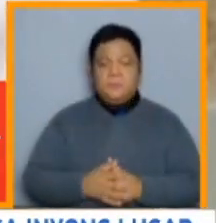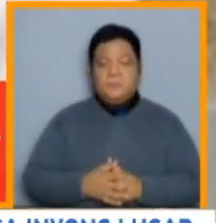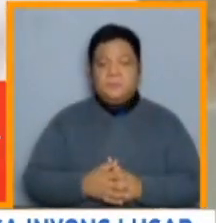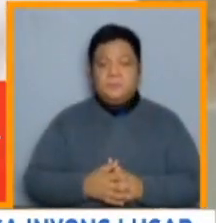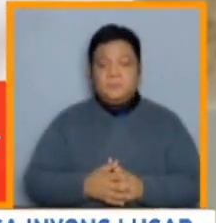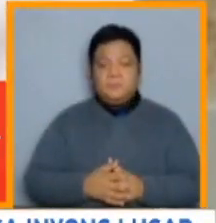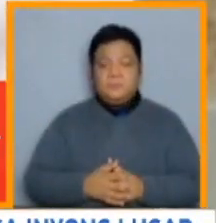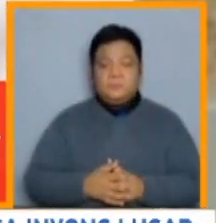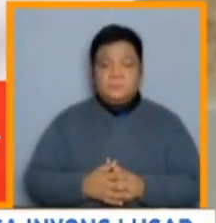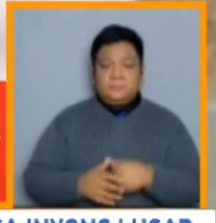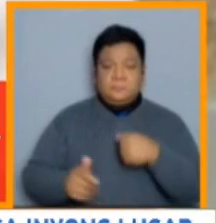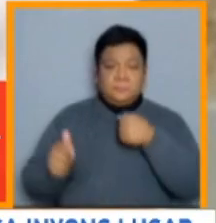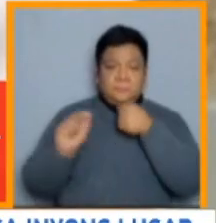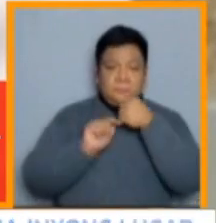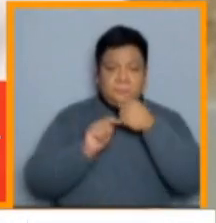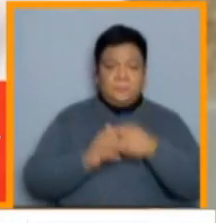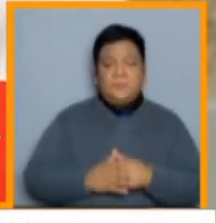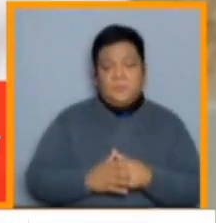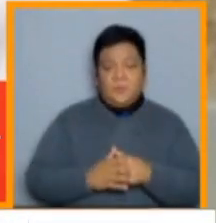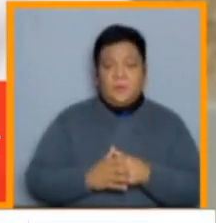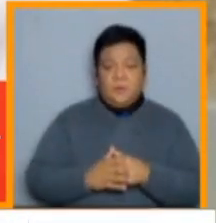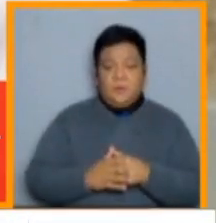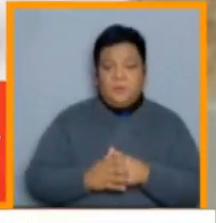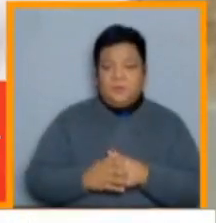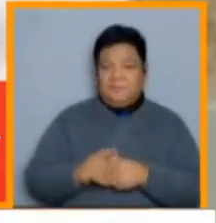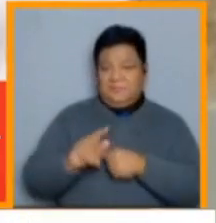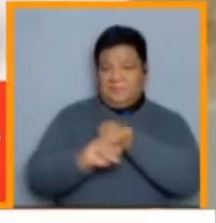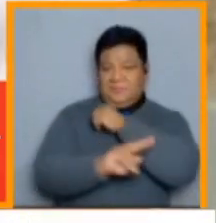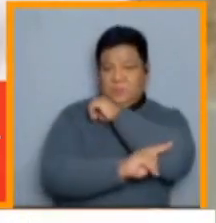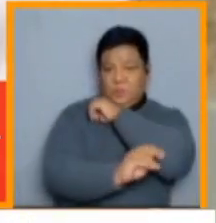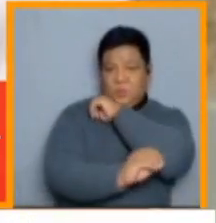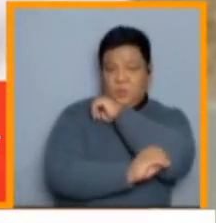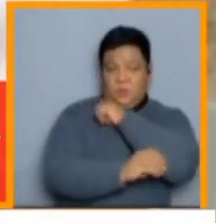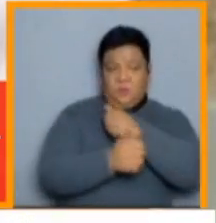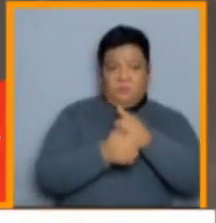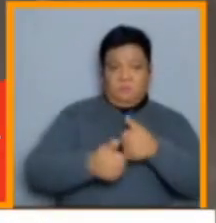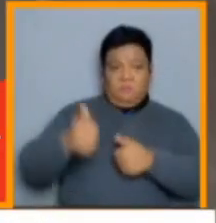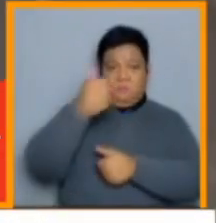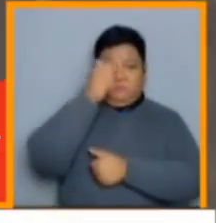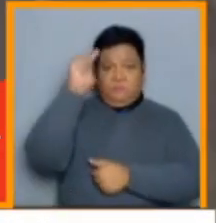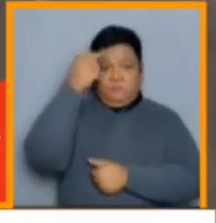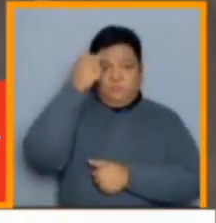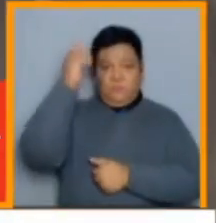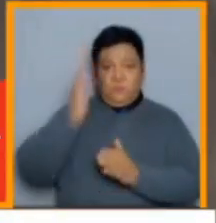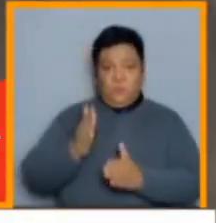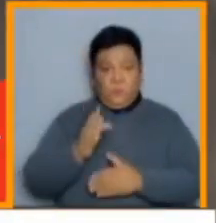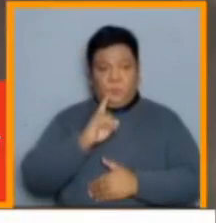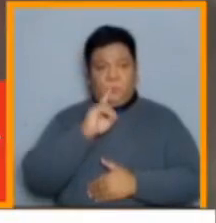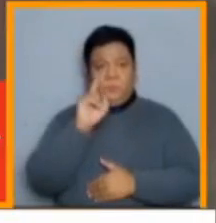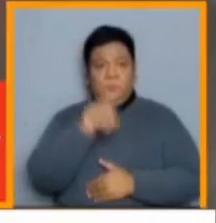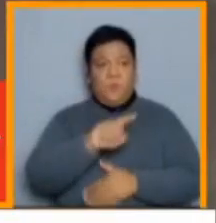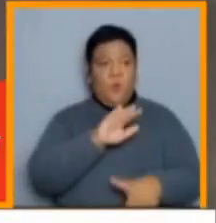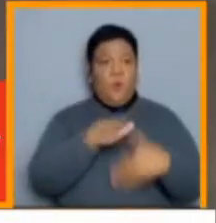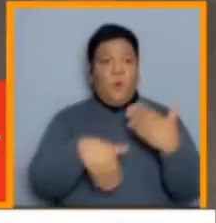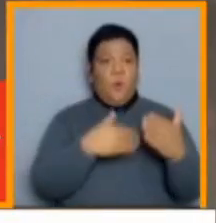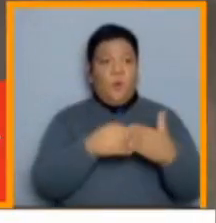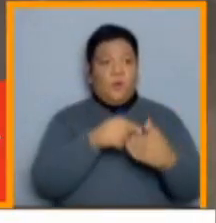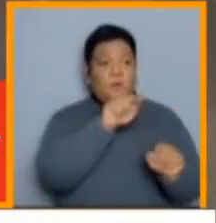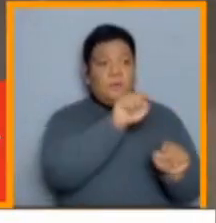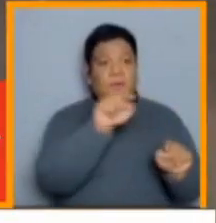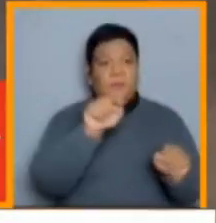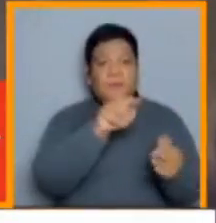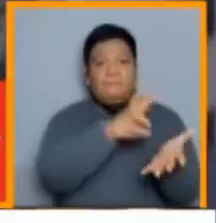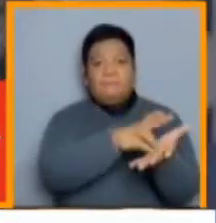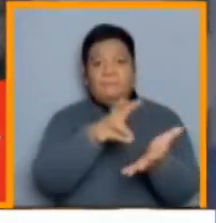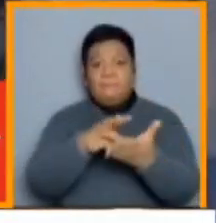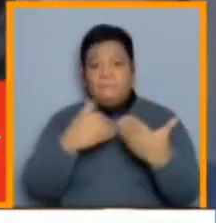ni Negros Occidental Governor Eugenio Jose Lacson na ang lahat ng papasok sa probinsya mula sa mga lugar na nasa ilalim ng Alert Level 3